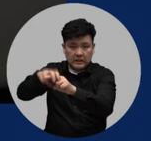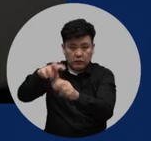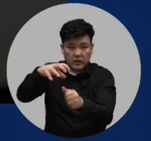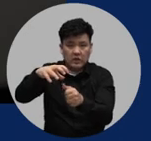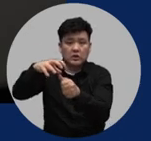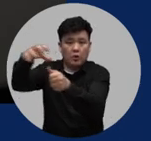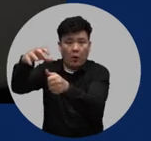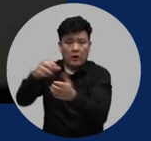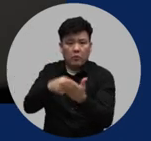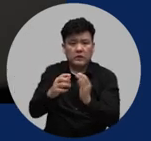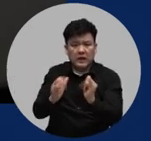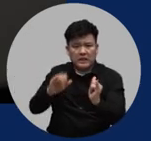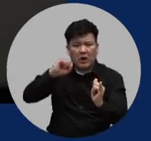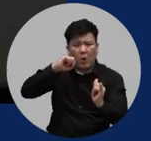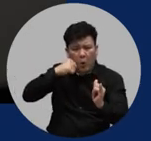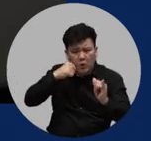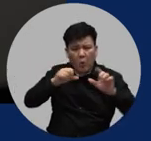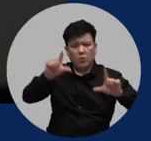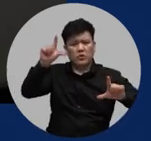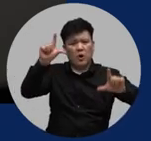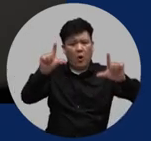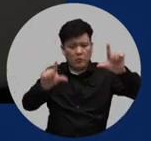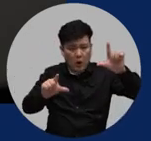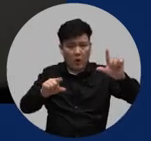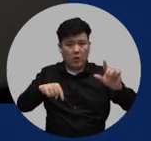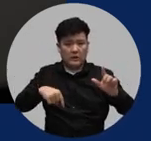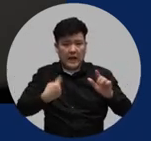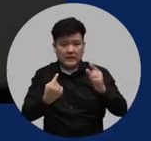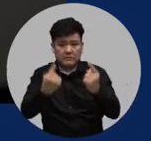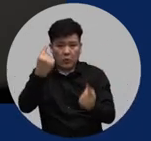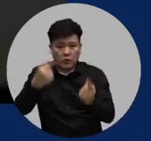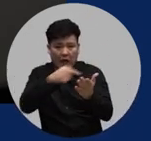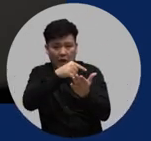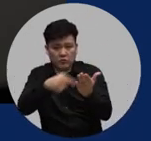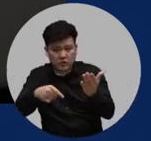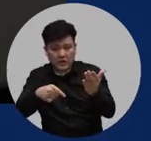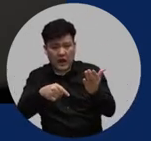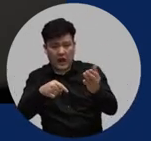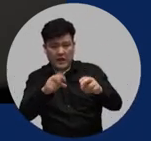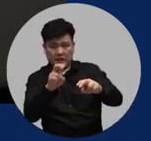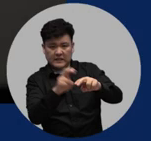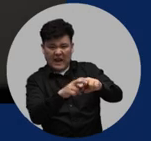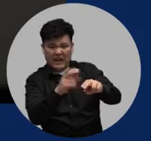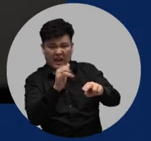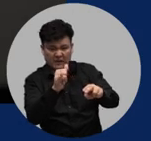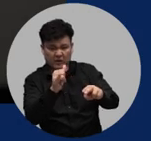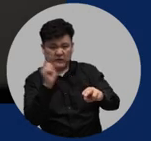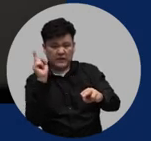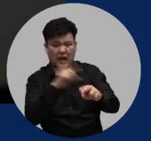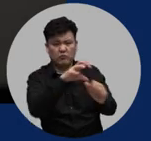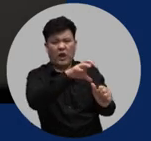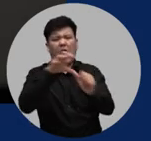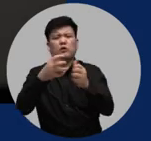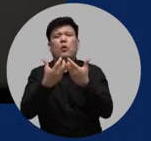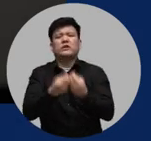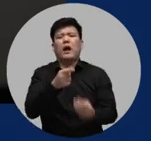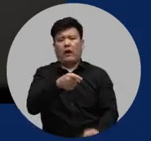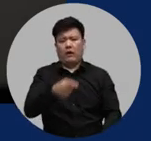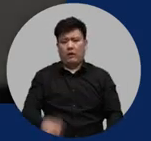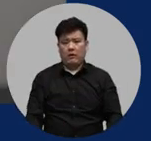지위를 이용하여 피해자의 어려운 형편, 즉 자신보다 불리한 위치에 있는 점을 악용한